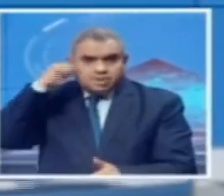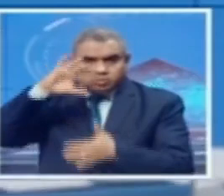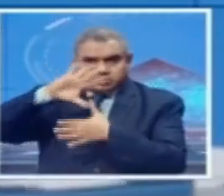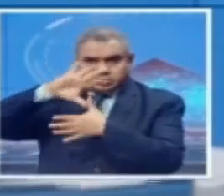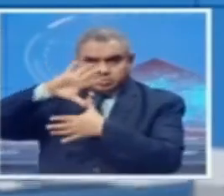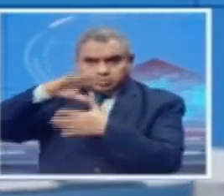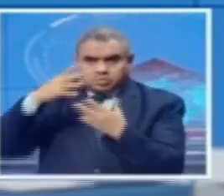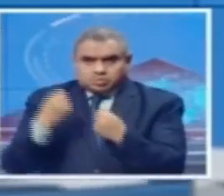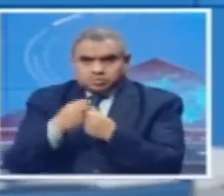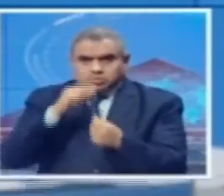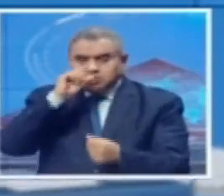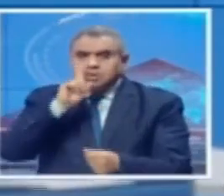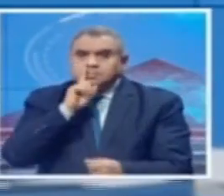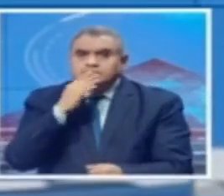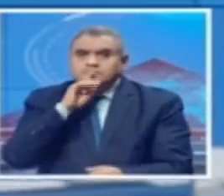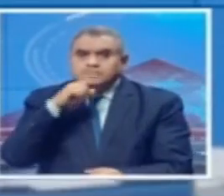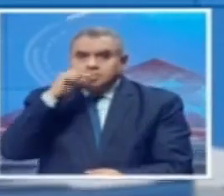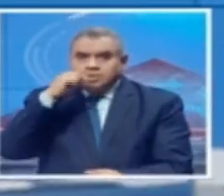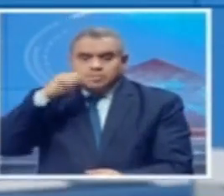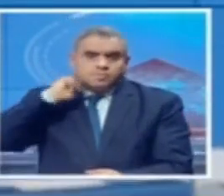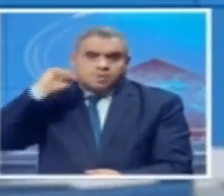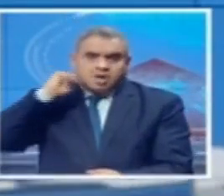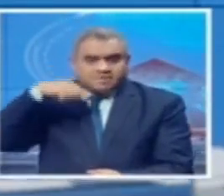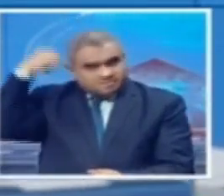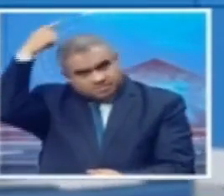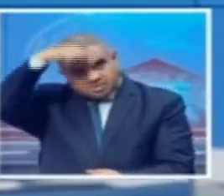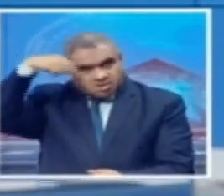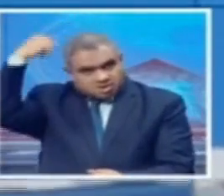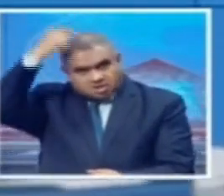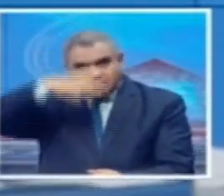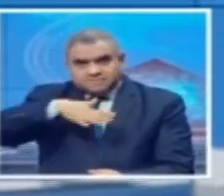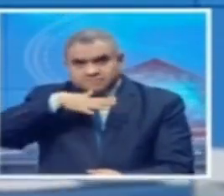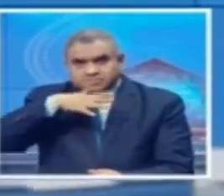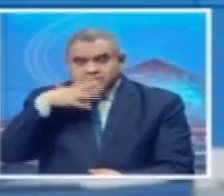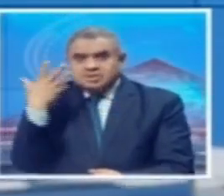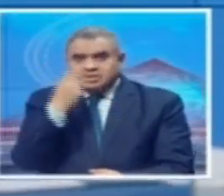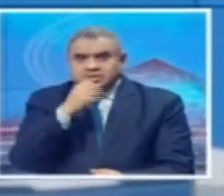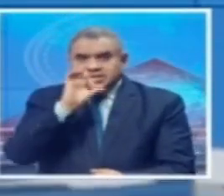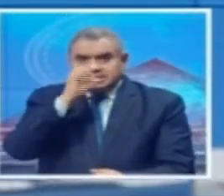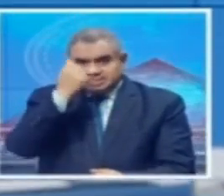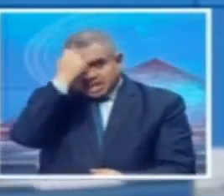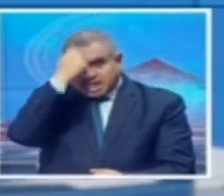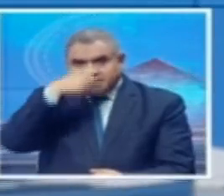العاملة يرافقه الدكتور ممدوح غرام محافظ كفر الشيخ بتسليم